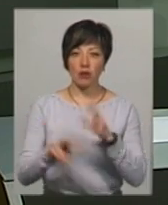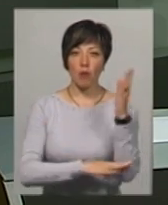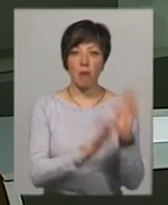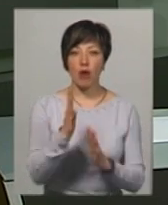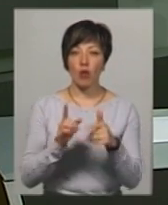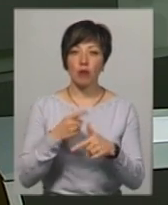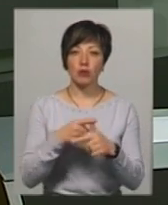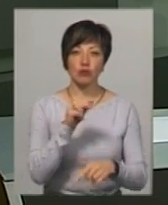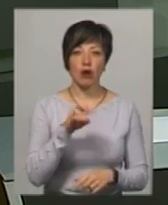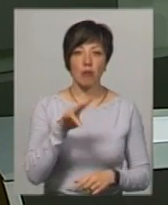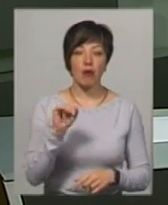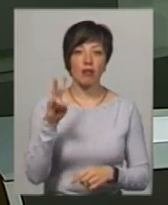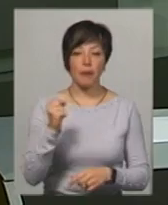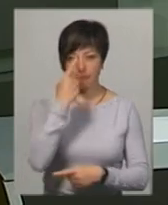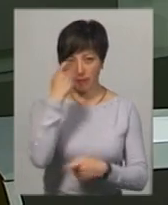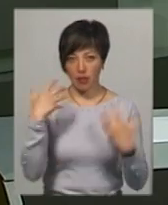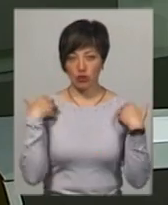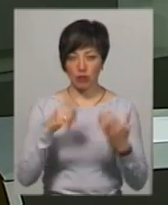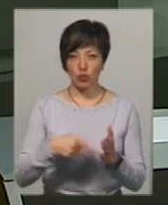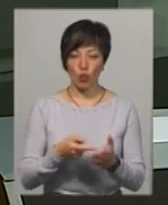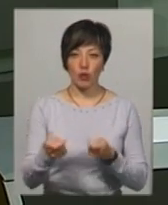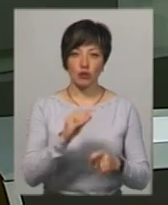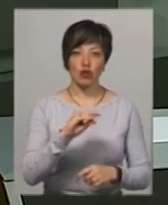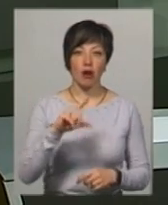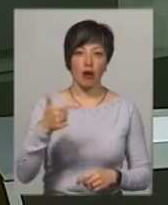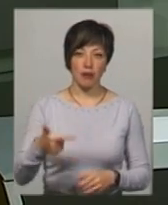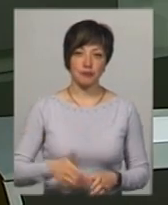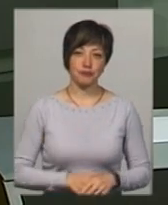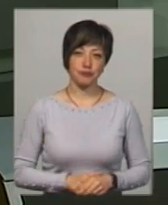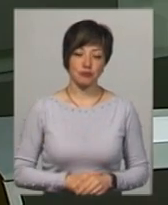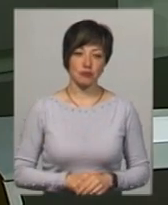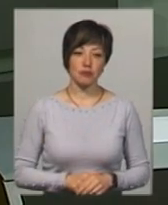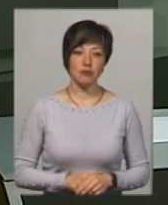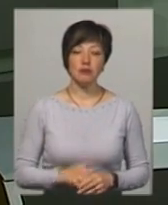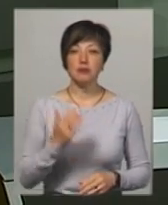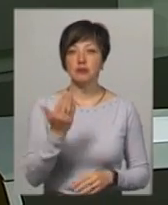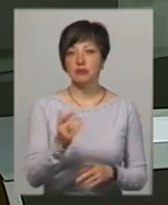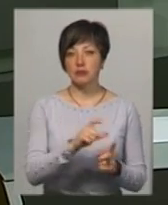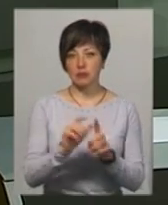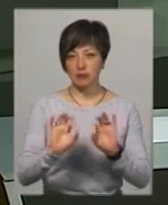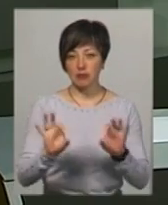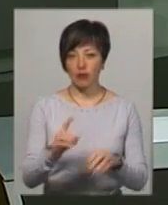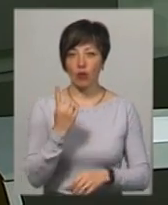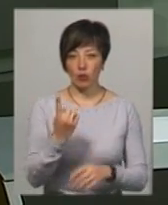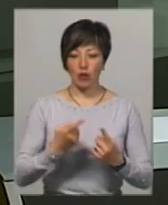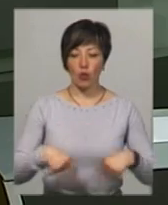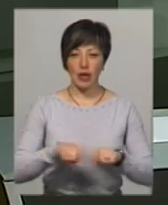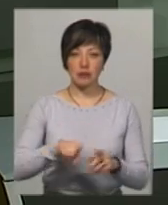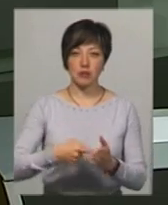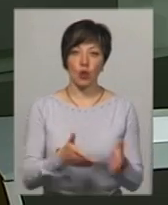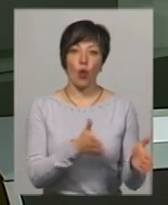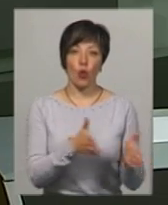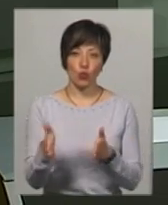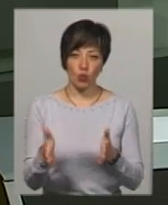це повідомив начальник міського управління житлово-комунального господарства Василь Новачок. За його словами, одна з організацій міста